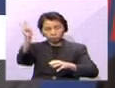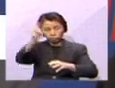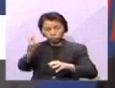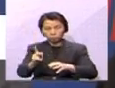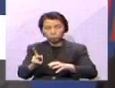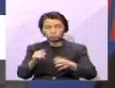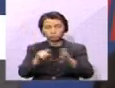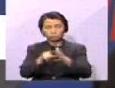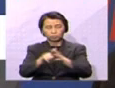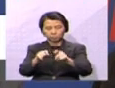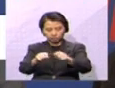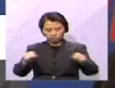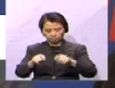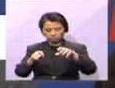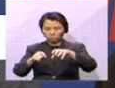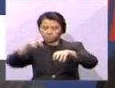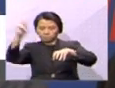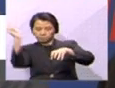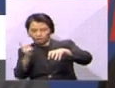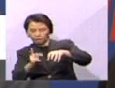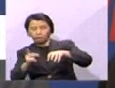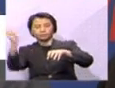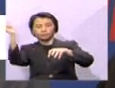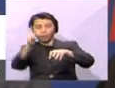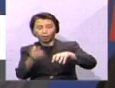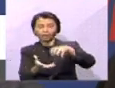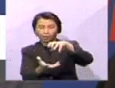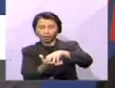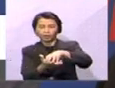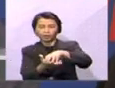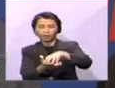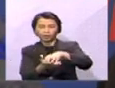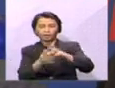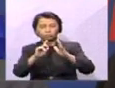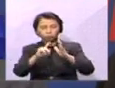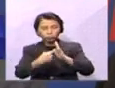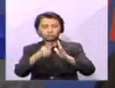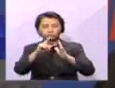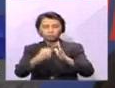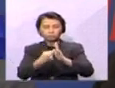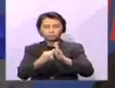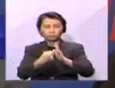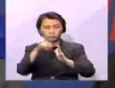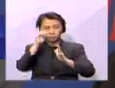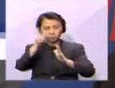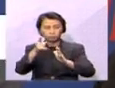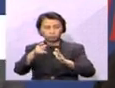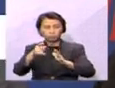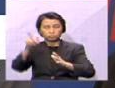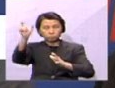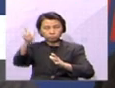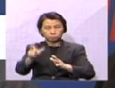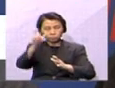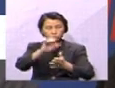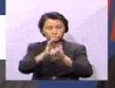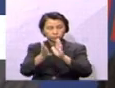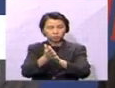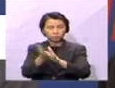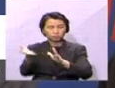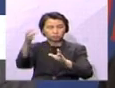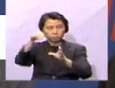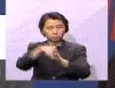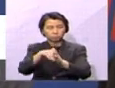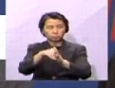tapak semayan untuk punca-punca ataupun prospek-prospek menjadi pasuk